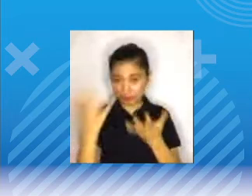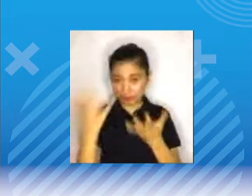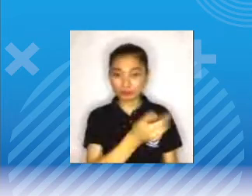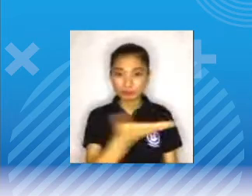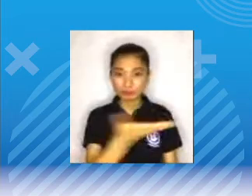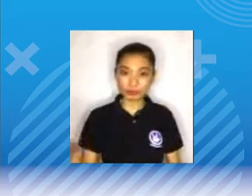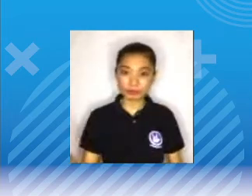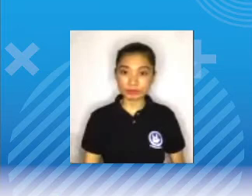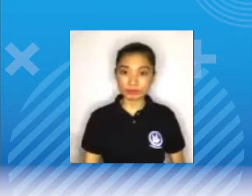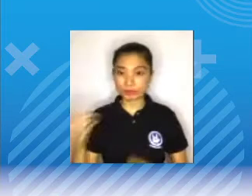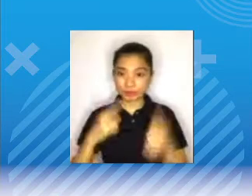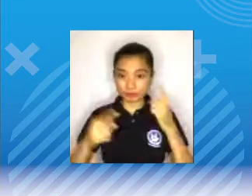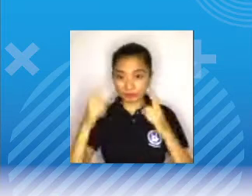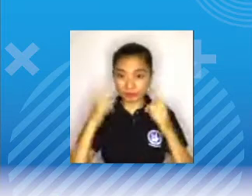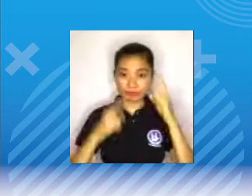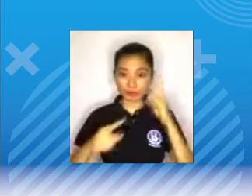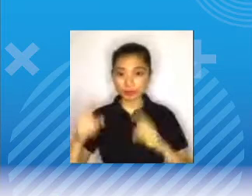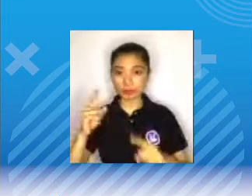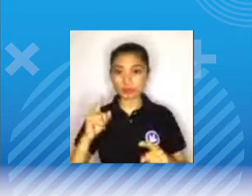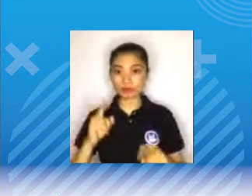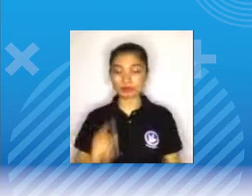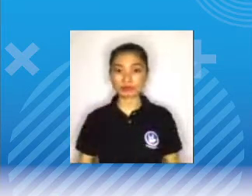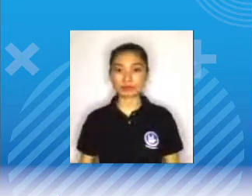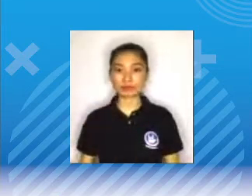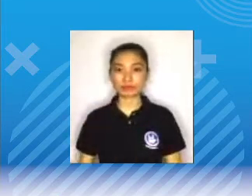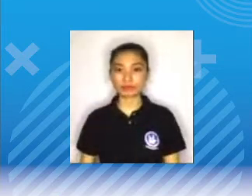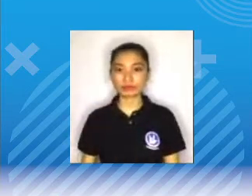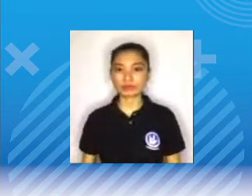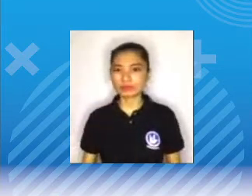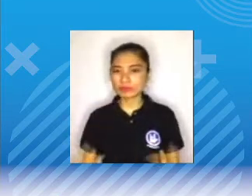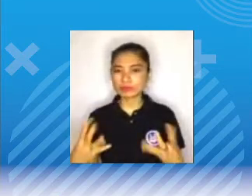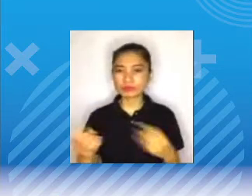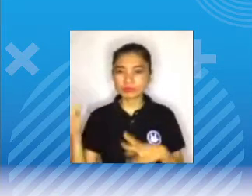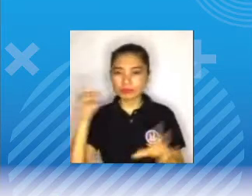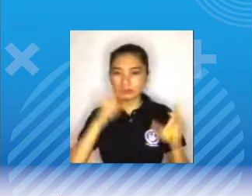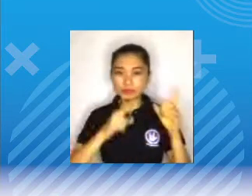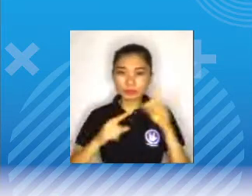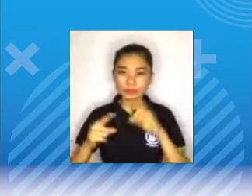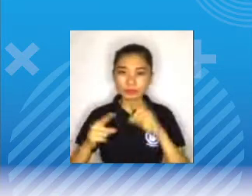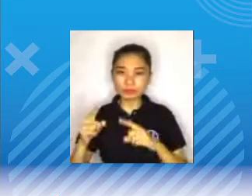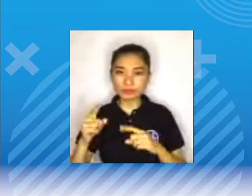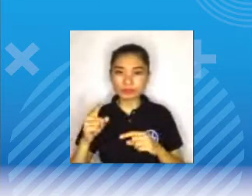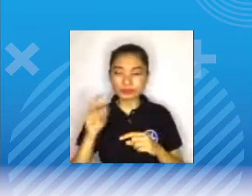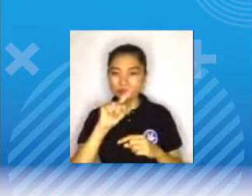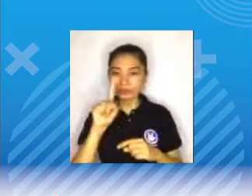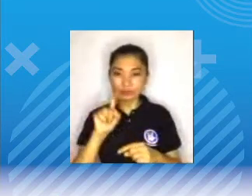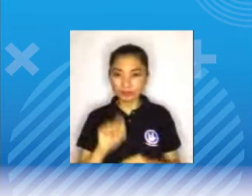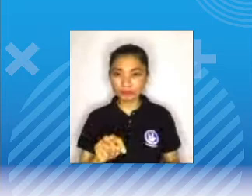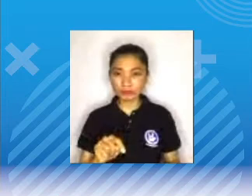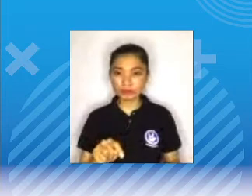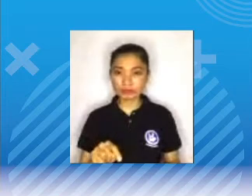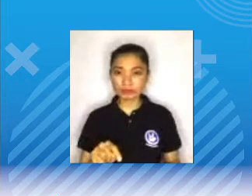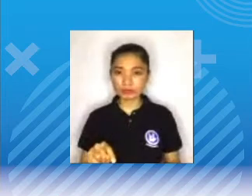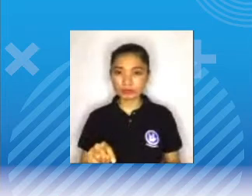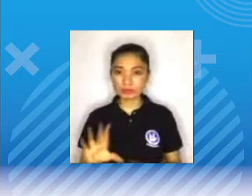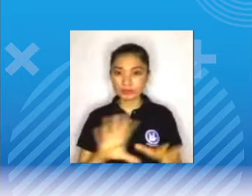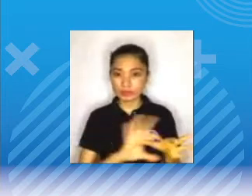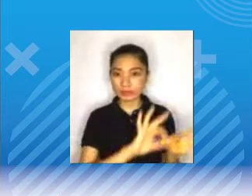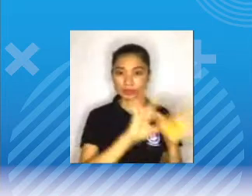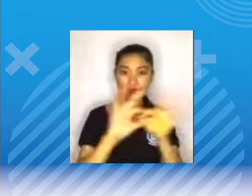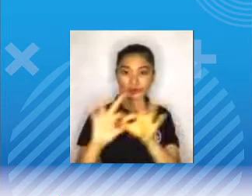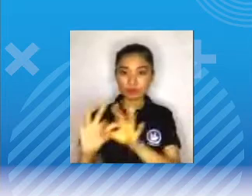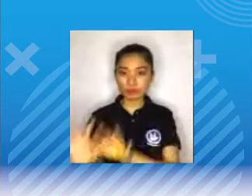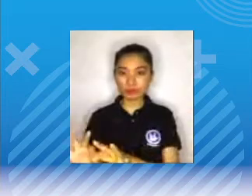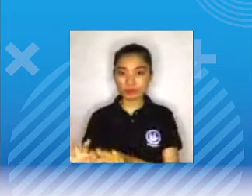Yun, magtanong lang po tayo ng ating mga katanungan na relevant or direkta doon sa ating topic.